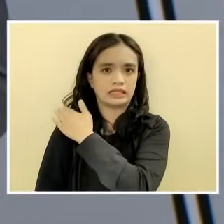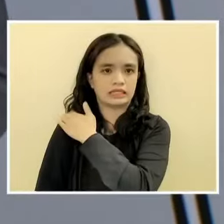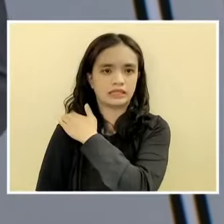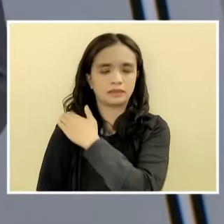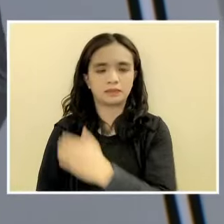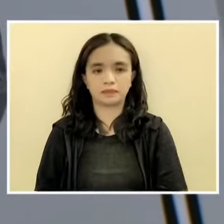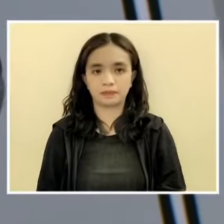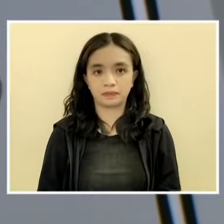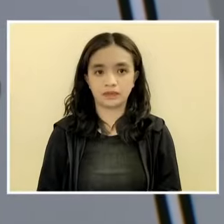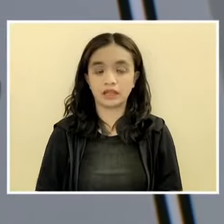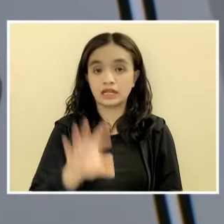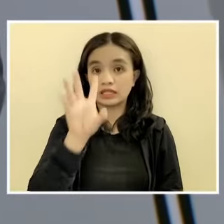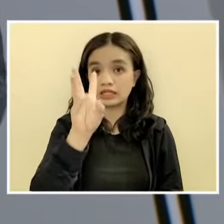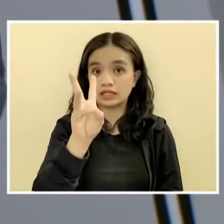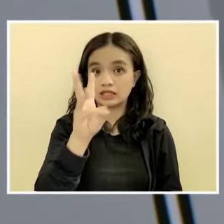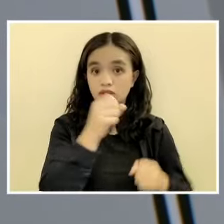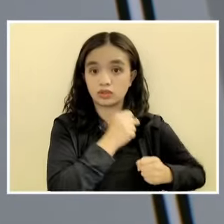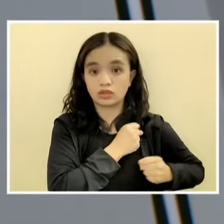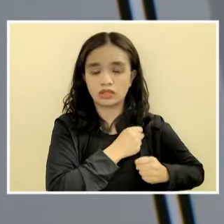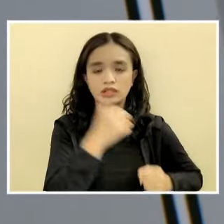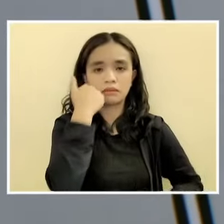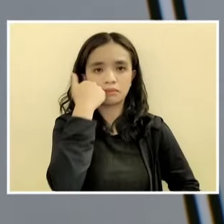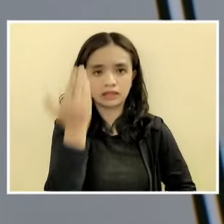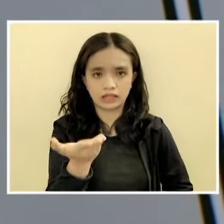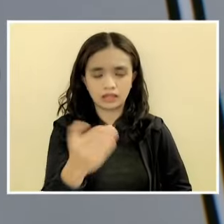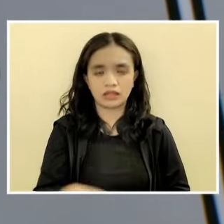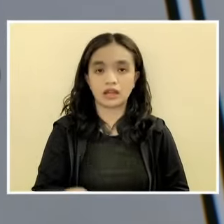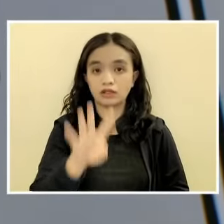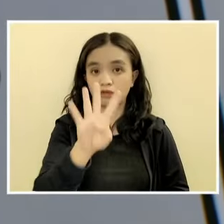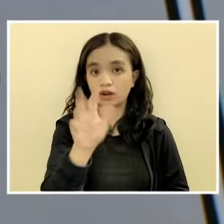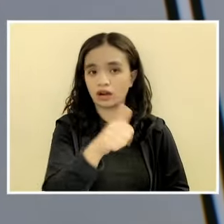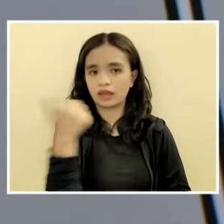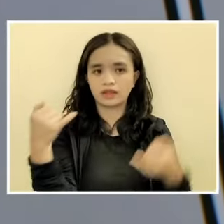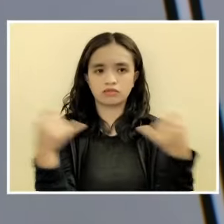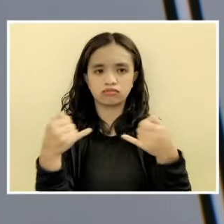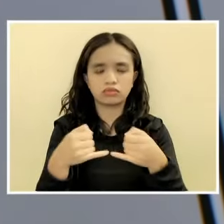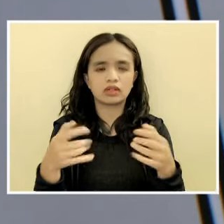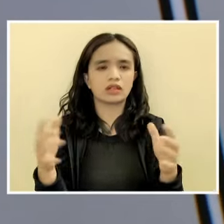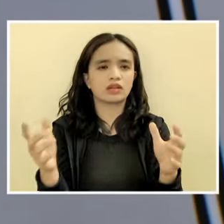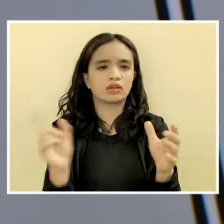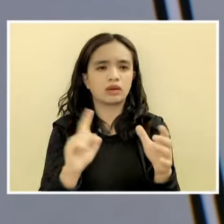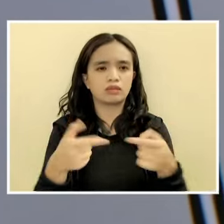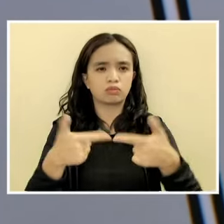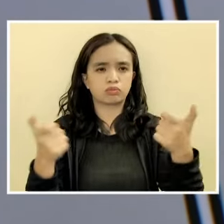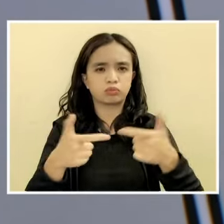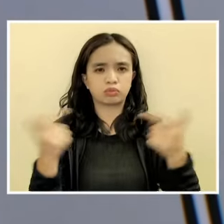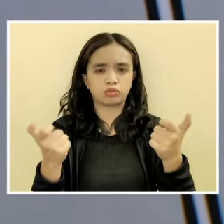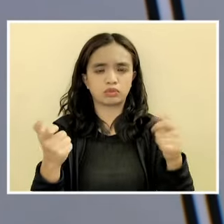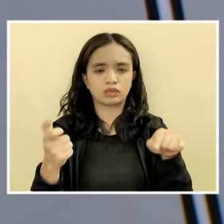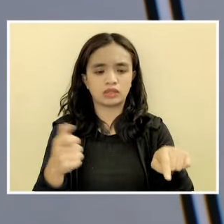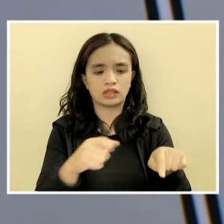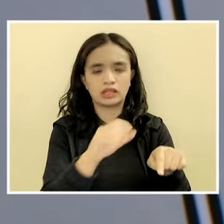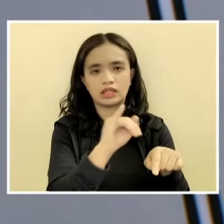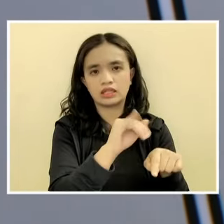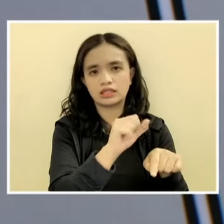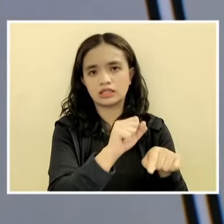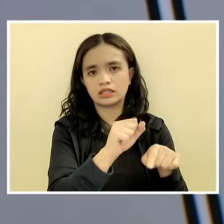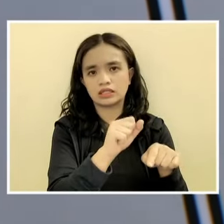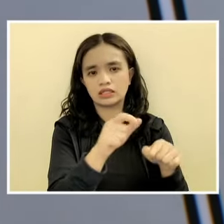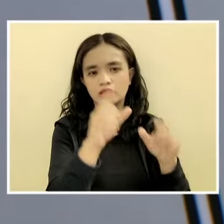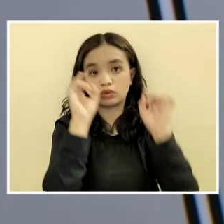Tunay ang 6 na sundalo habang sugatan ang 4 na iba pa sa engkwentro laban sa mga miyembro ng Daulay Islamiya sa